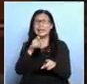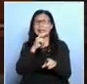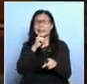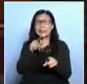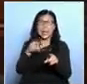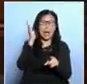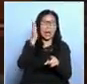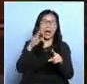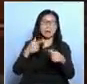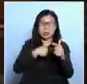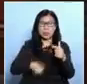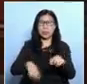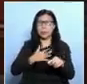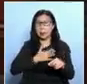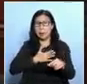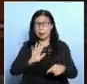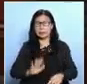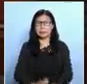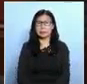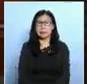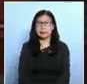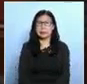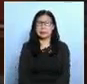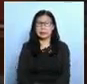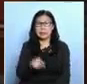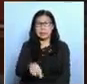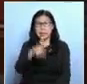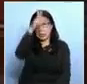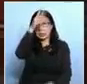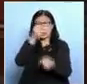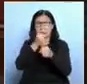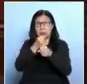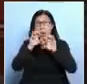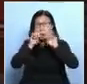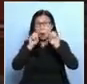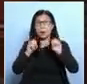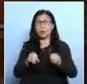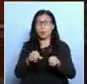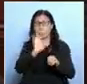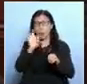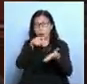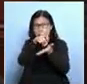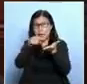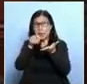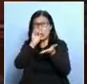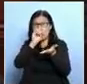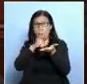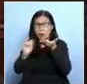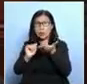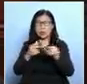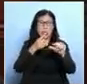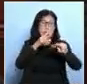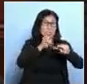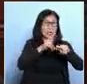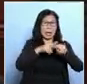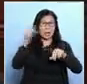喺呢個咁嘅施政報告裏面係冇乜特別講得到呢個中美嘅貿